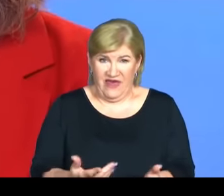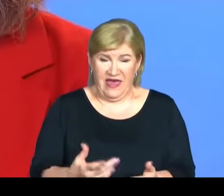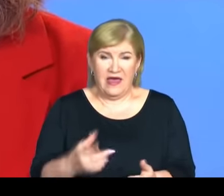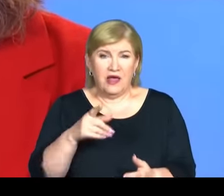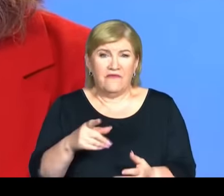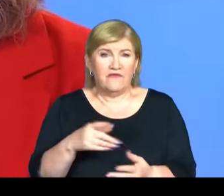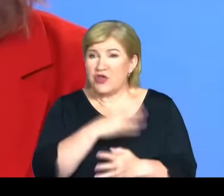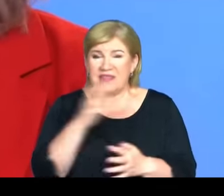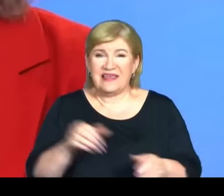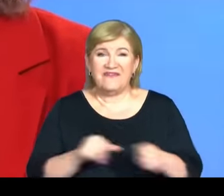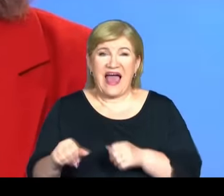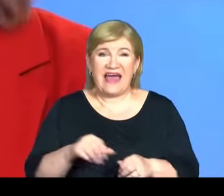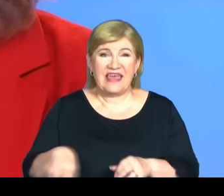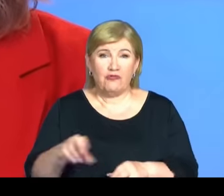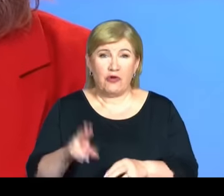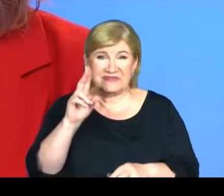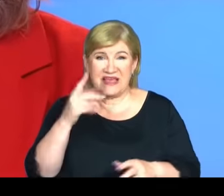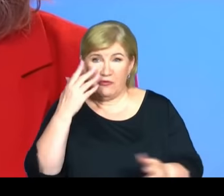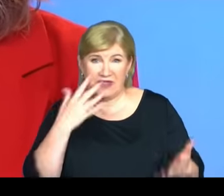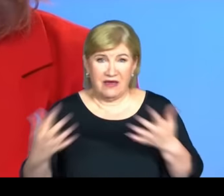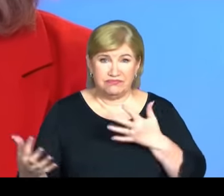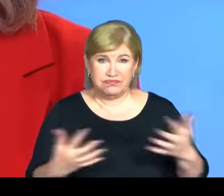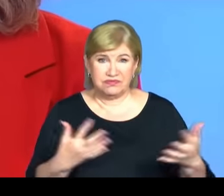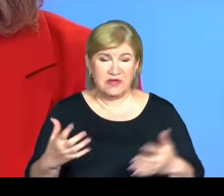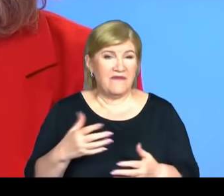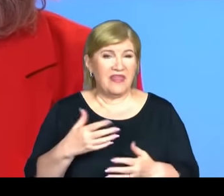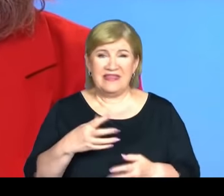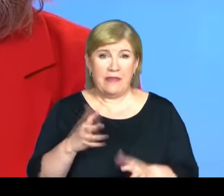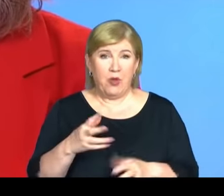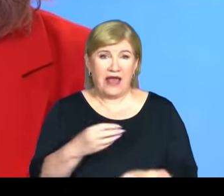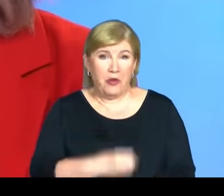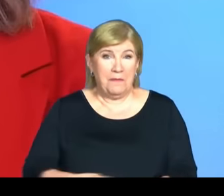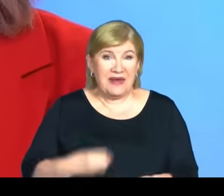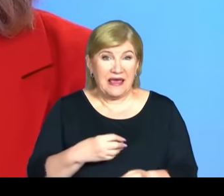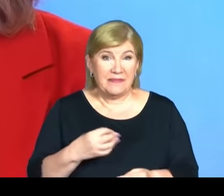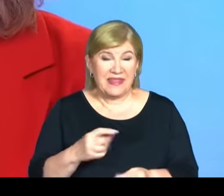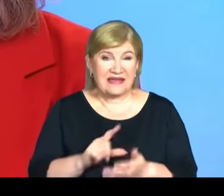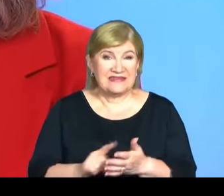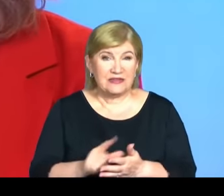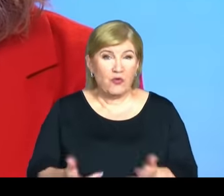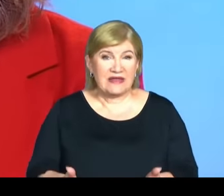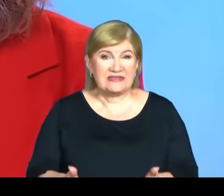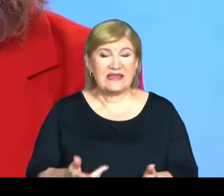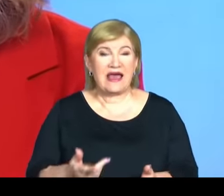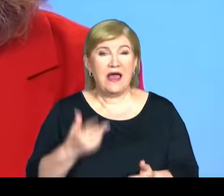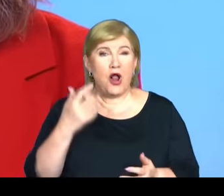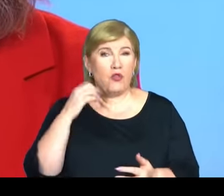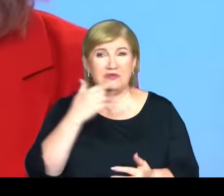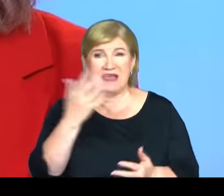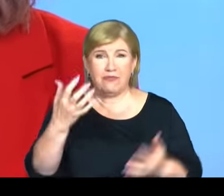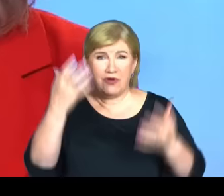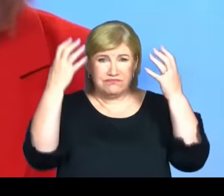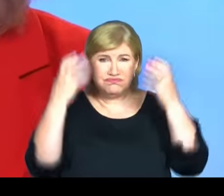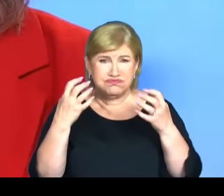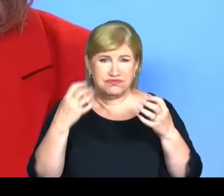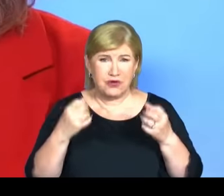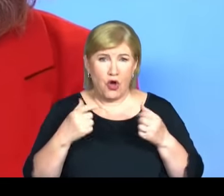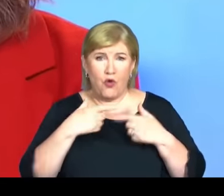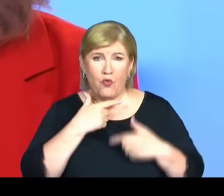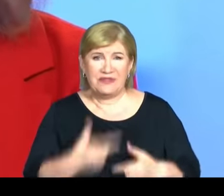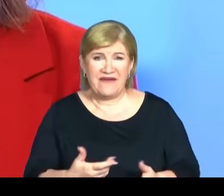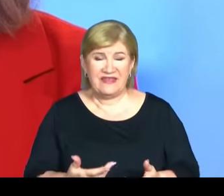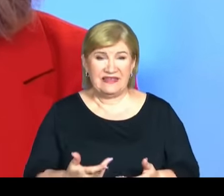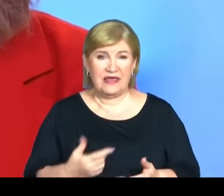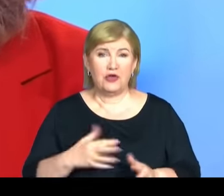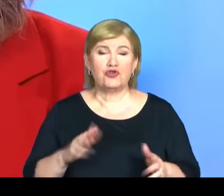v Európskej únii. Vôbec to nebola príjemná situácia, ľudia boli frustrovaní, ľudia boli unavení, ale čo môžem povedať